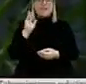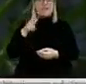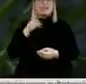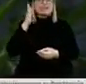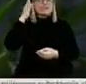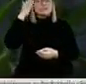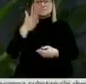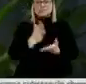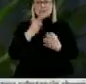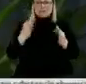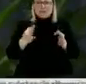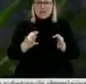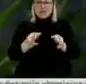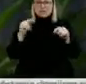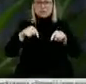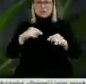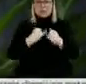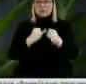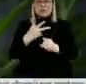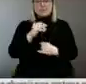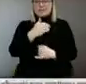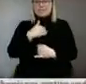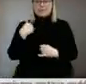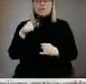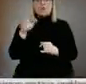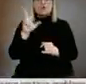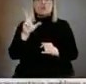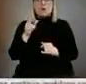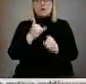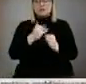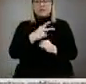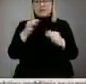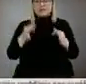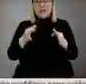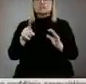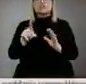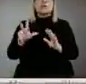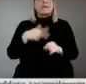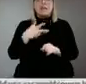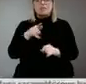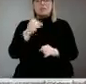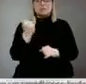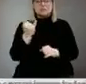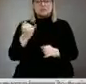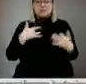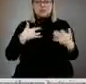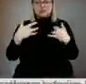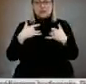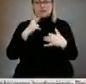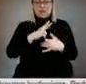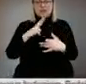teraz, tutaj. Bo jeśli nie my, to kto? Jeśli nie teraz, to kiedy? To dziecko cierpi. Każda